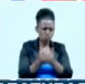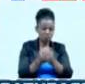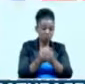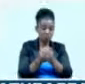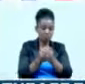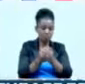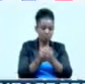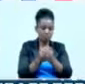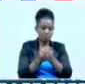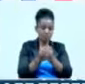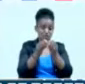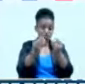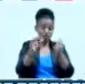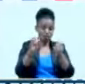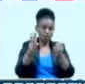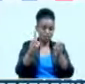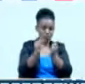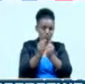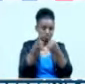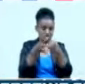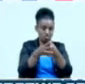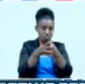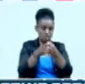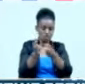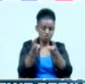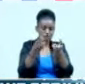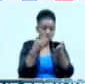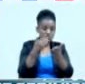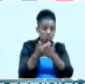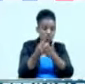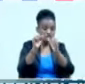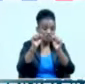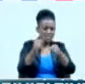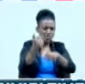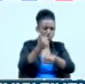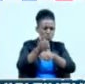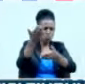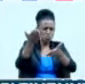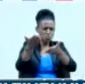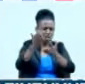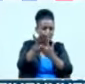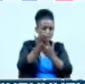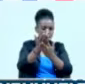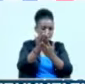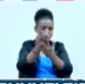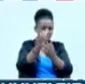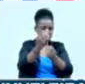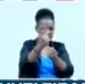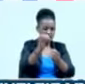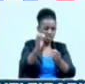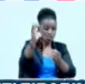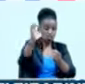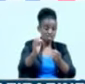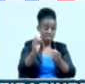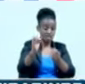urugamba rwo guhangana n'iyi COVID-19 ikaba n'inzira nziza yo kubasha gushyira ku munzani hagati yo kugera ku 100% ku